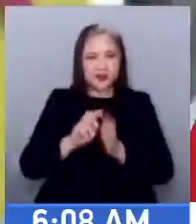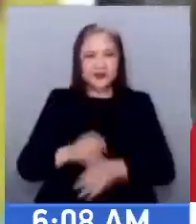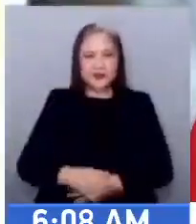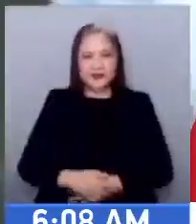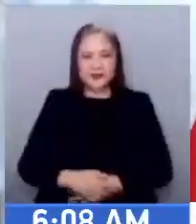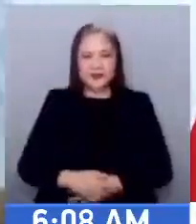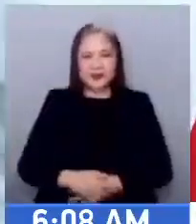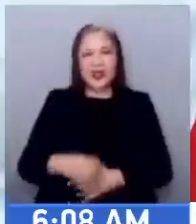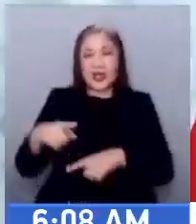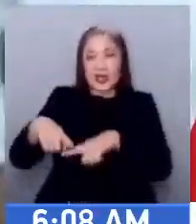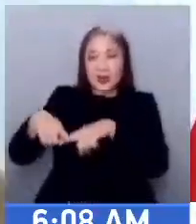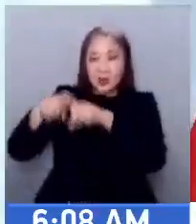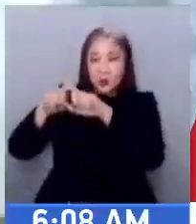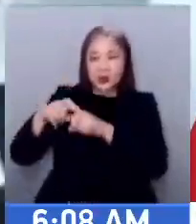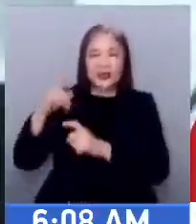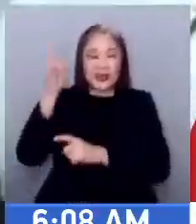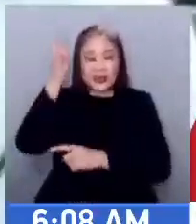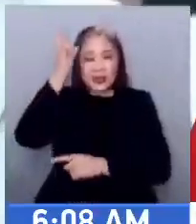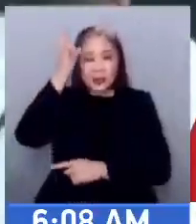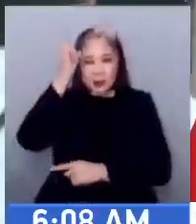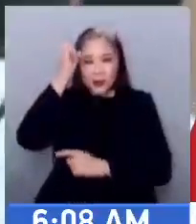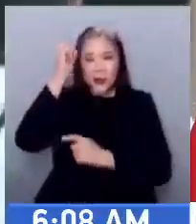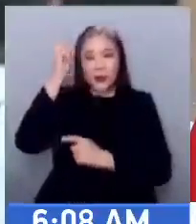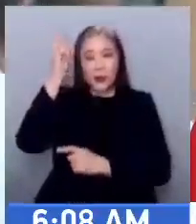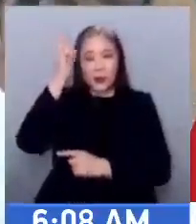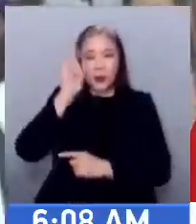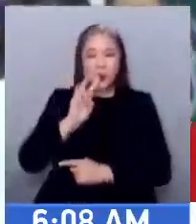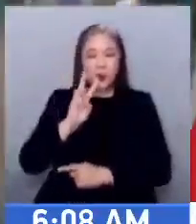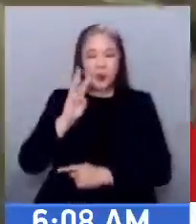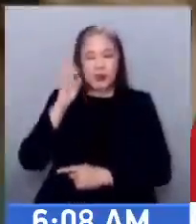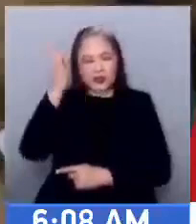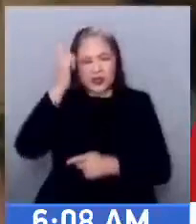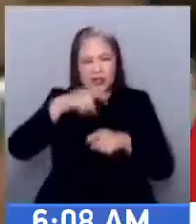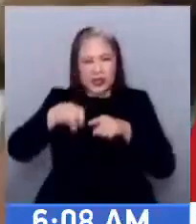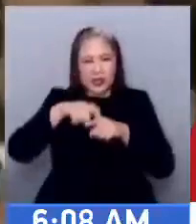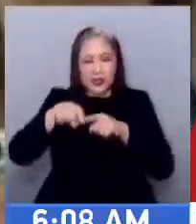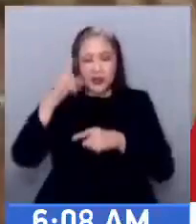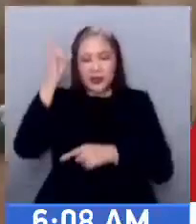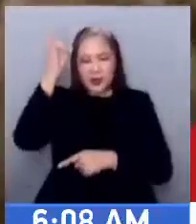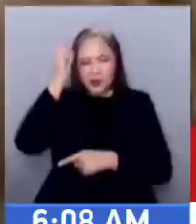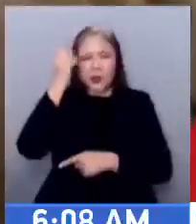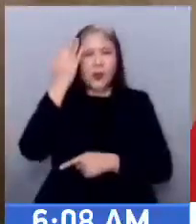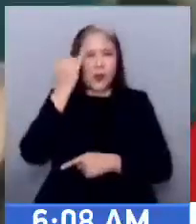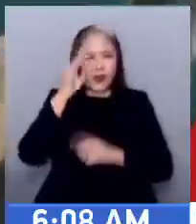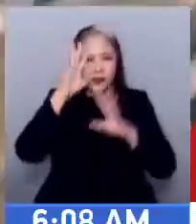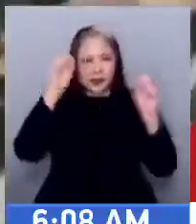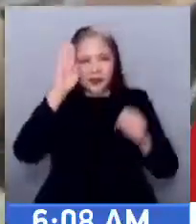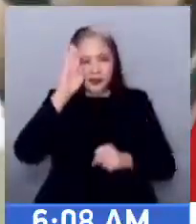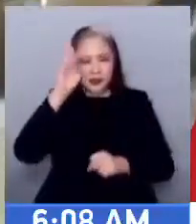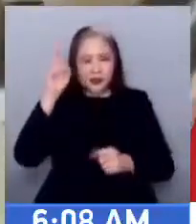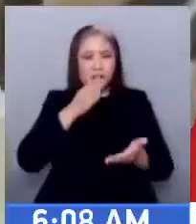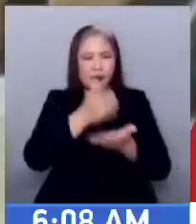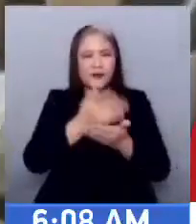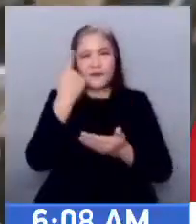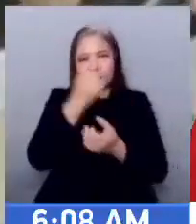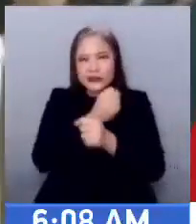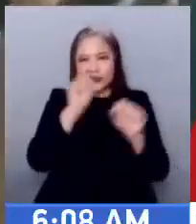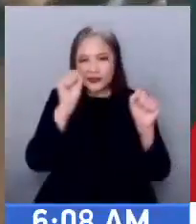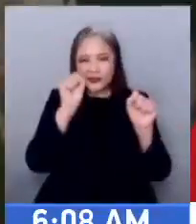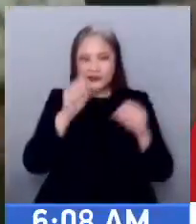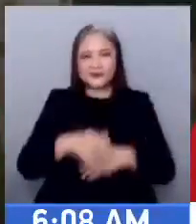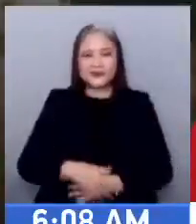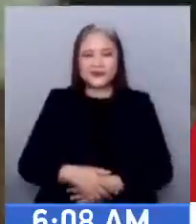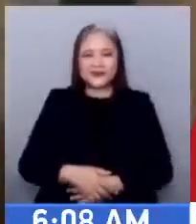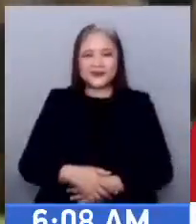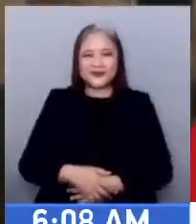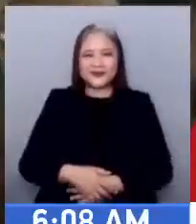na pupuntahan ni Pangulong Bongbong Marcos bilang security protocol. Kanya-kanya naman rendisyon ng Masskara Festival dance moves